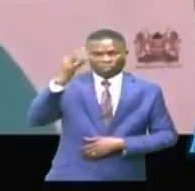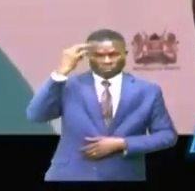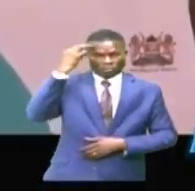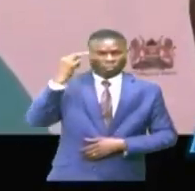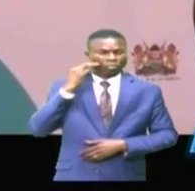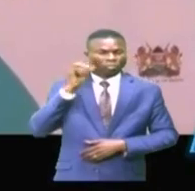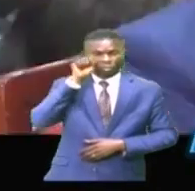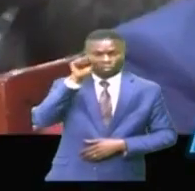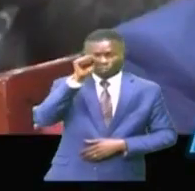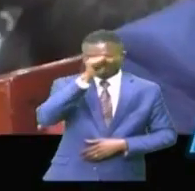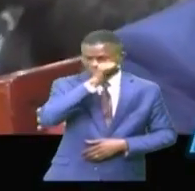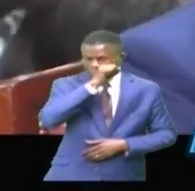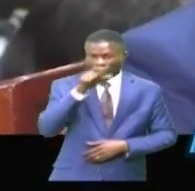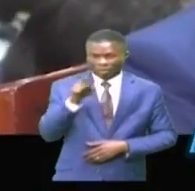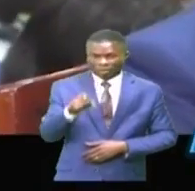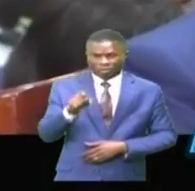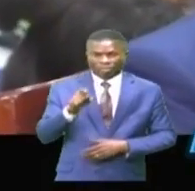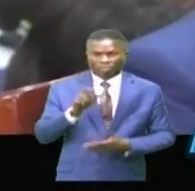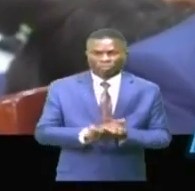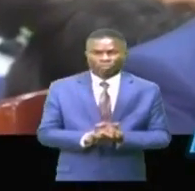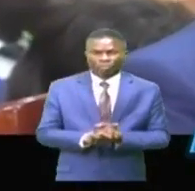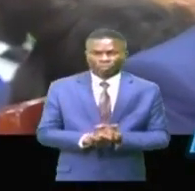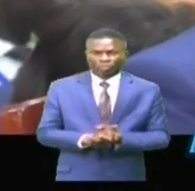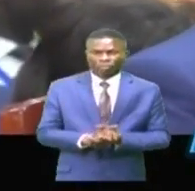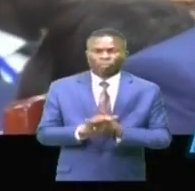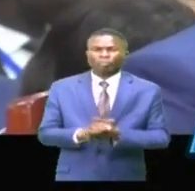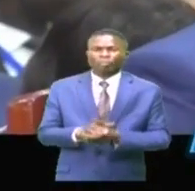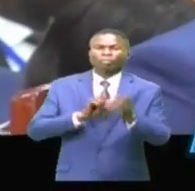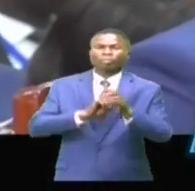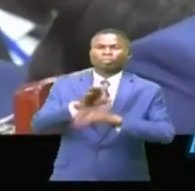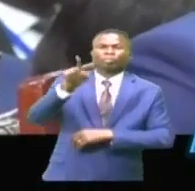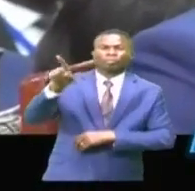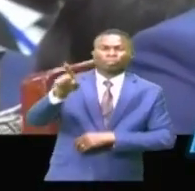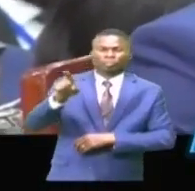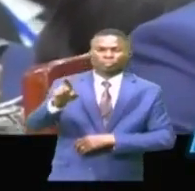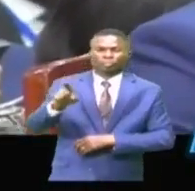ministres Jean-Michel Samant le con de kengué et mystère du chef